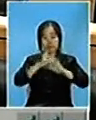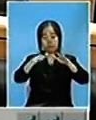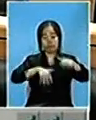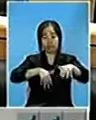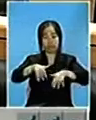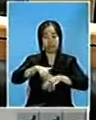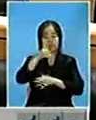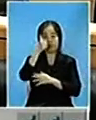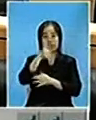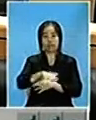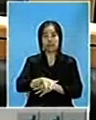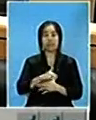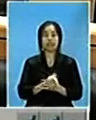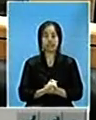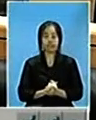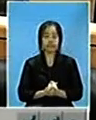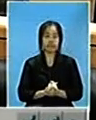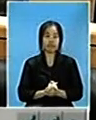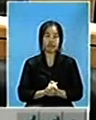วันนี้ครับ